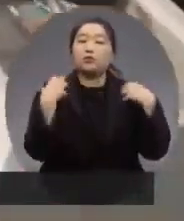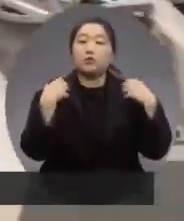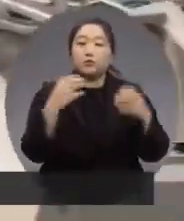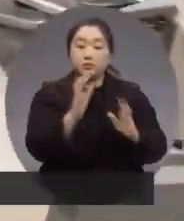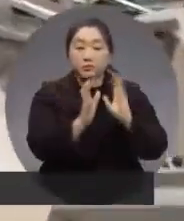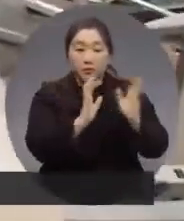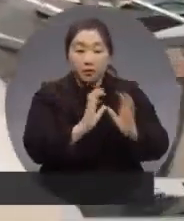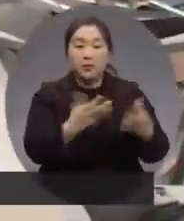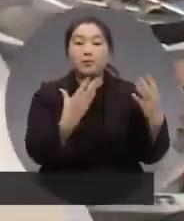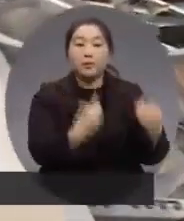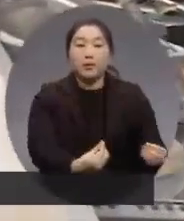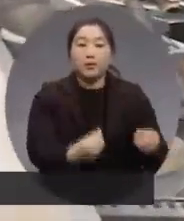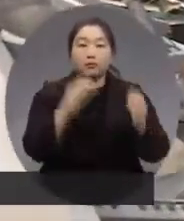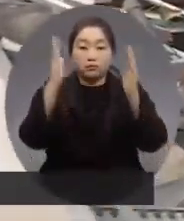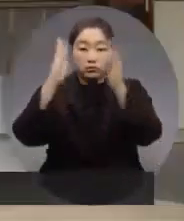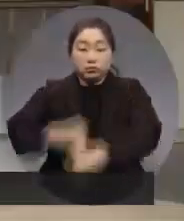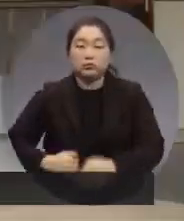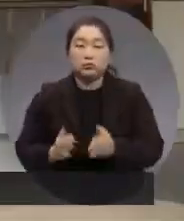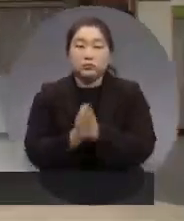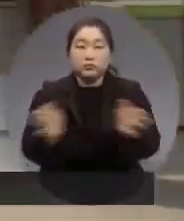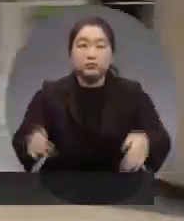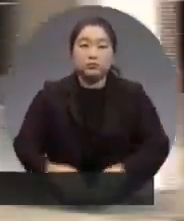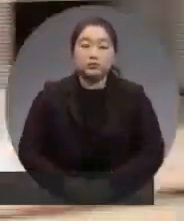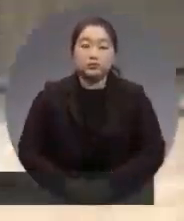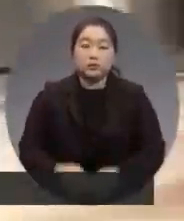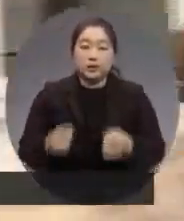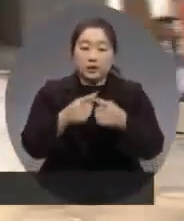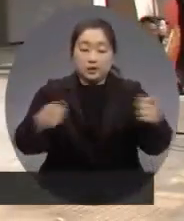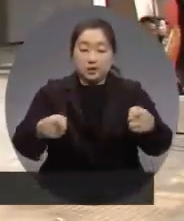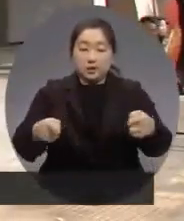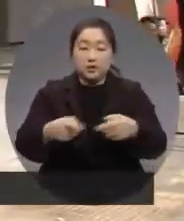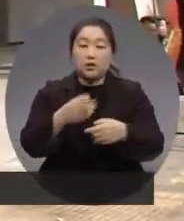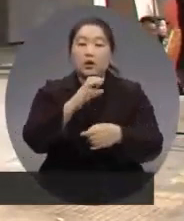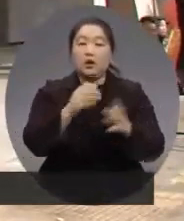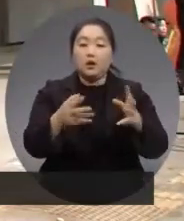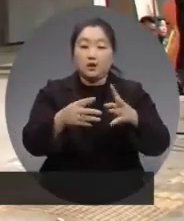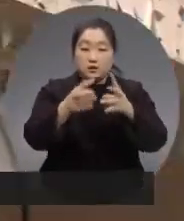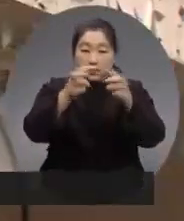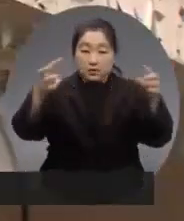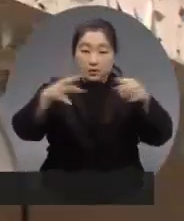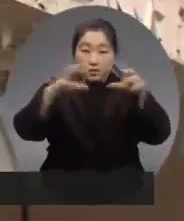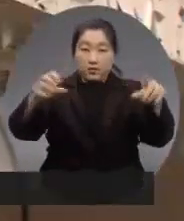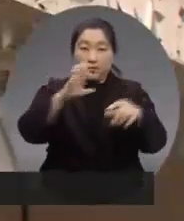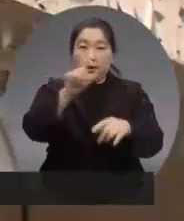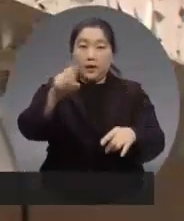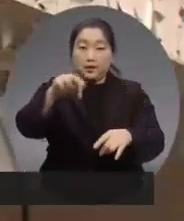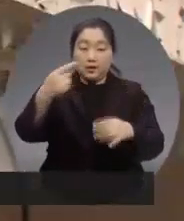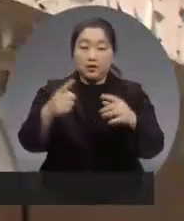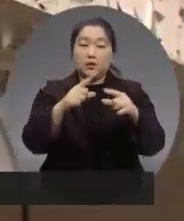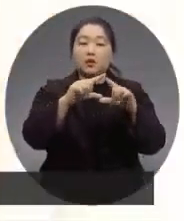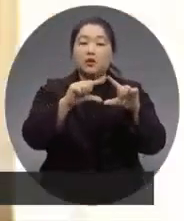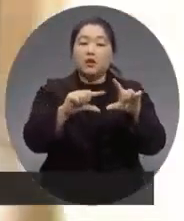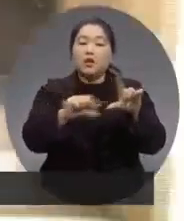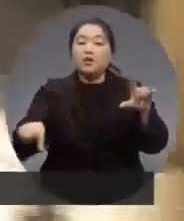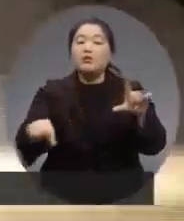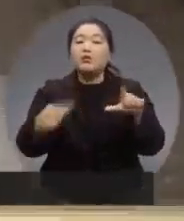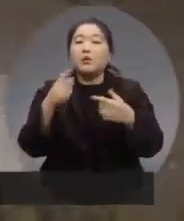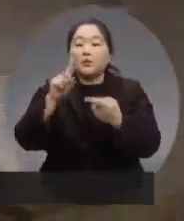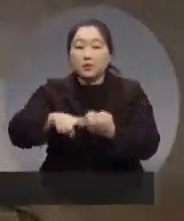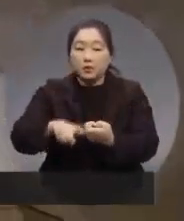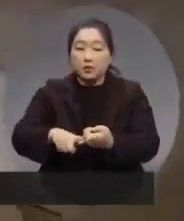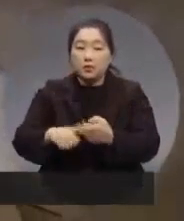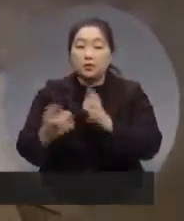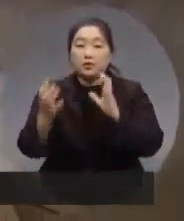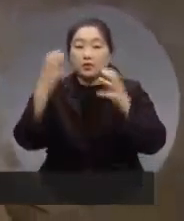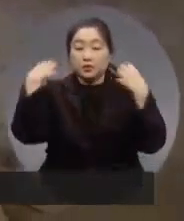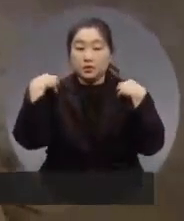마무리됐다며 철거 공사를 시작했습니다. 1층 로비에 와플 슬라브 구조와 파사드 등 일부만 보존한다는 문화재청과의 협의